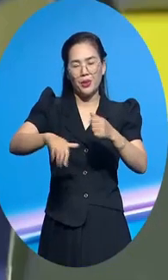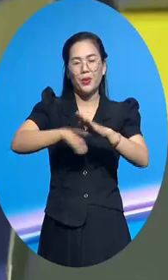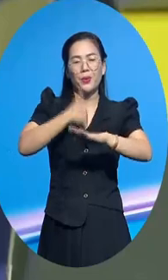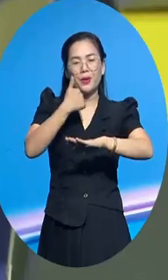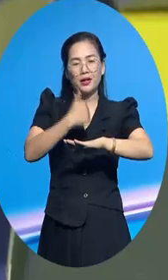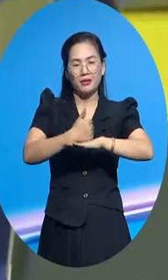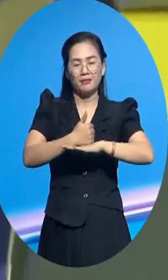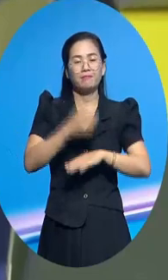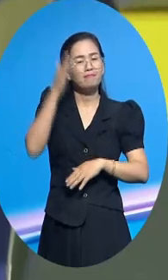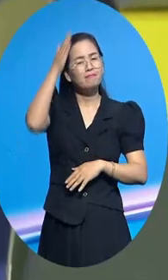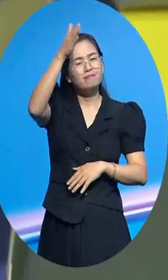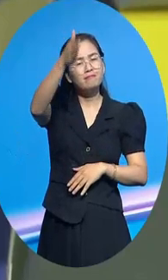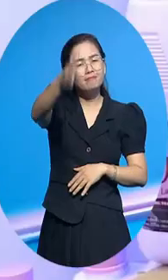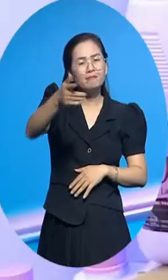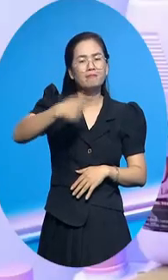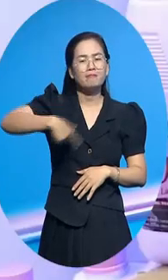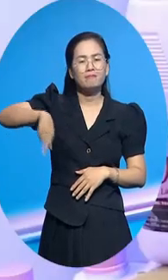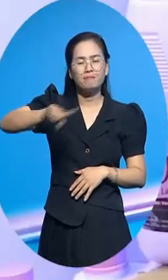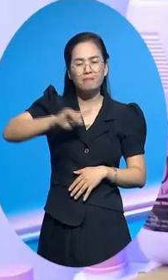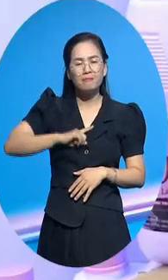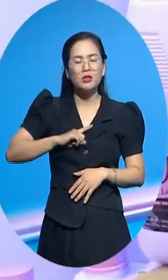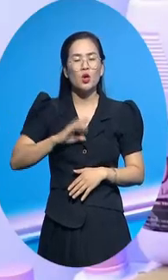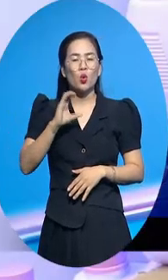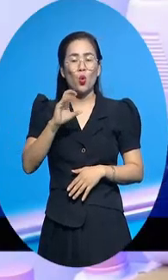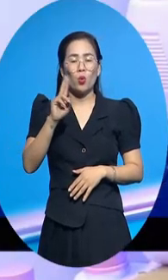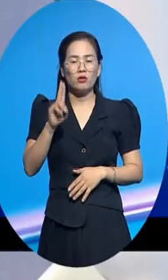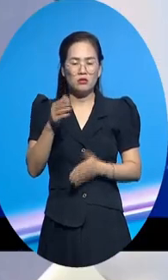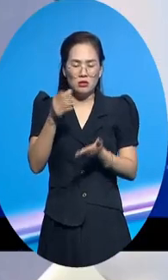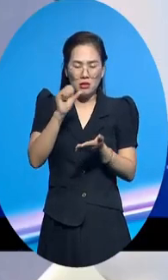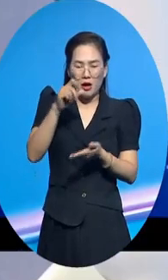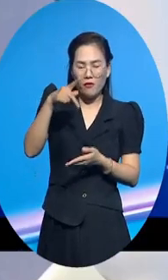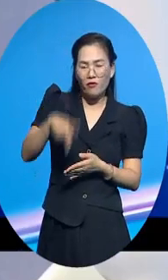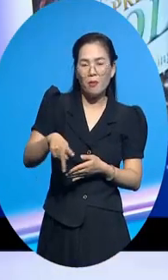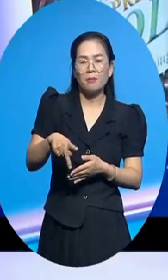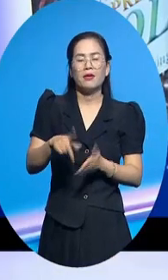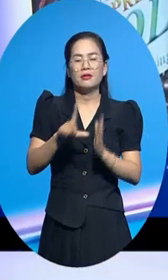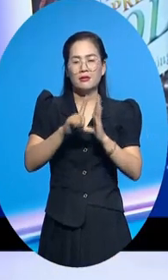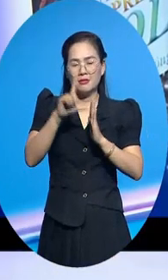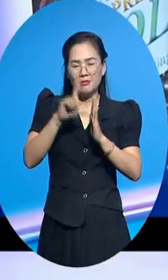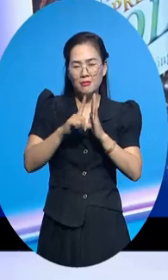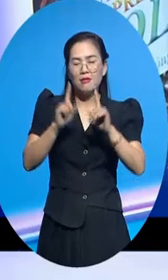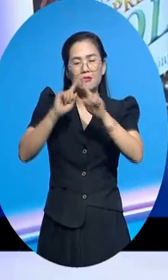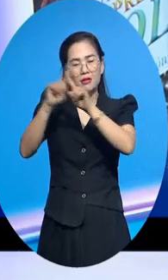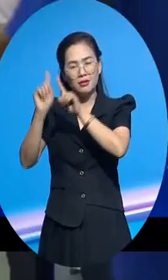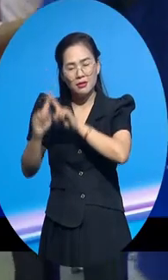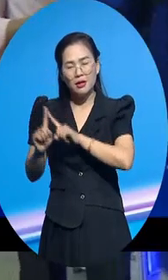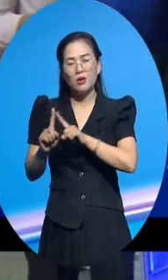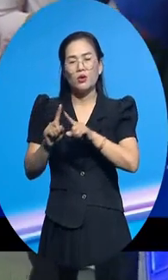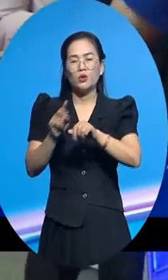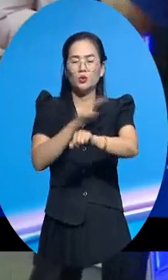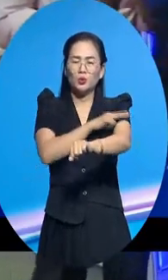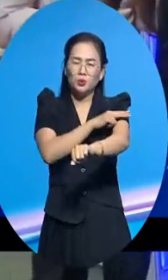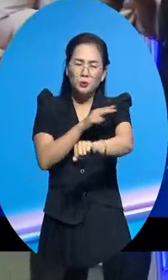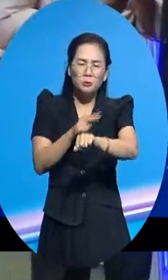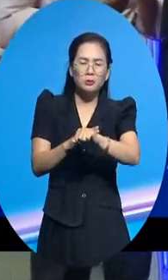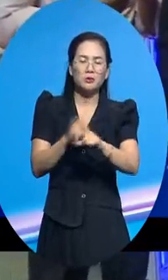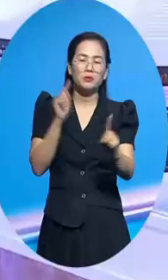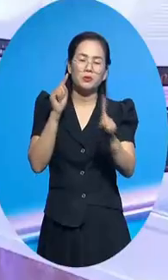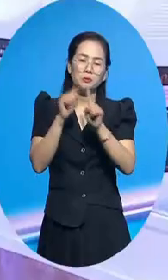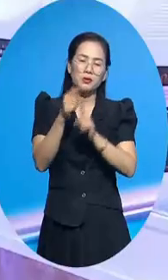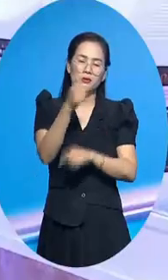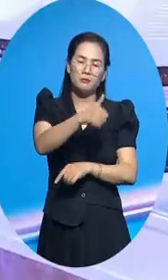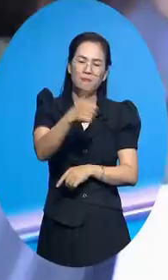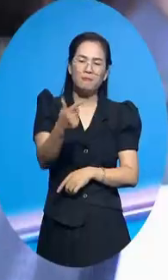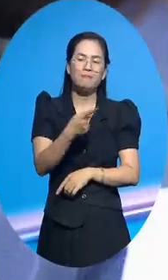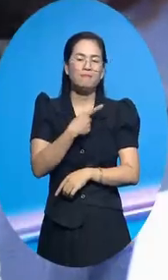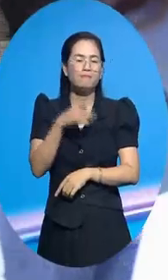Auto Park tiếp tục tìm kiếm nghiên cứu về cung ứng nhiều sản phẩm chất lượng đa dạng, từ thông dụng đến chuyên dụng, đặt mục tiêu mang đến trải nghiệm tốt nhất